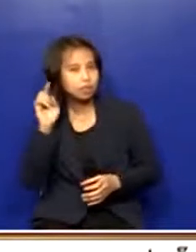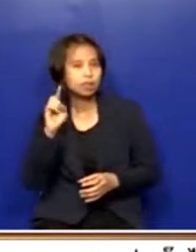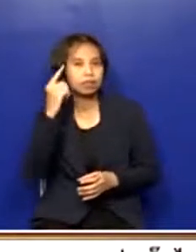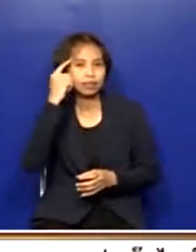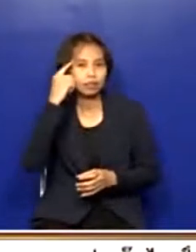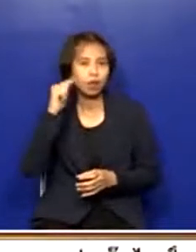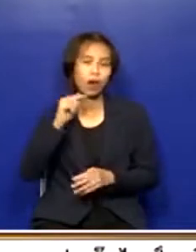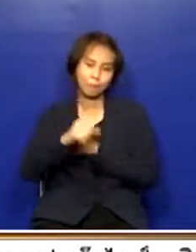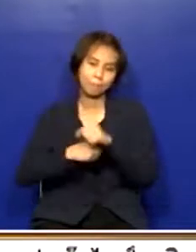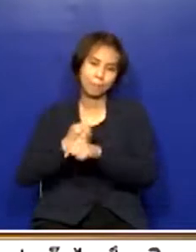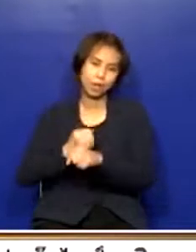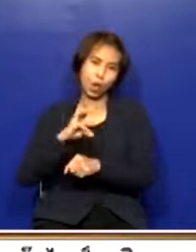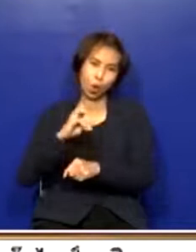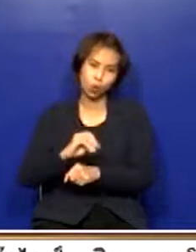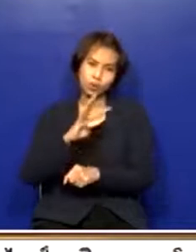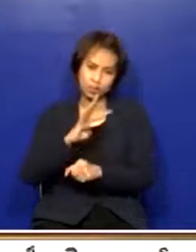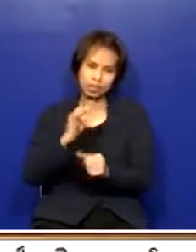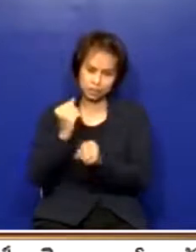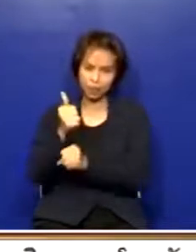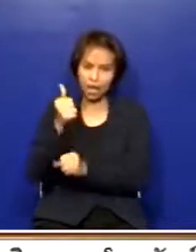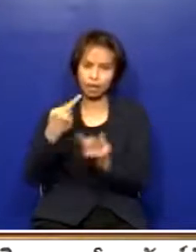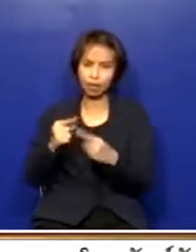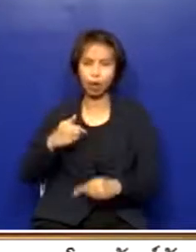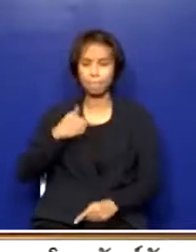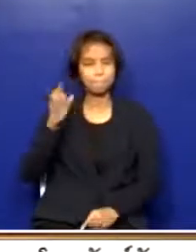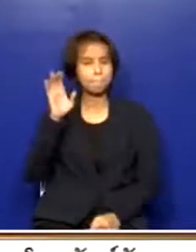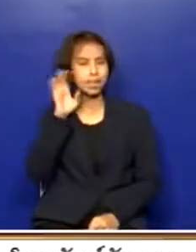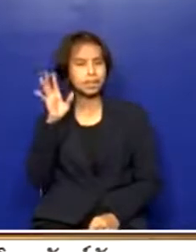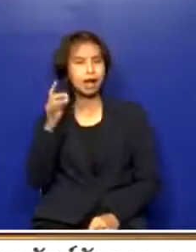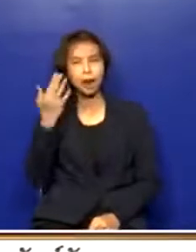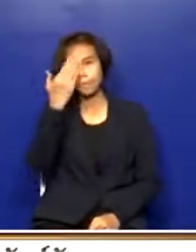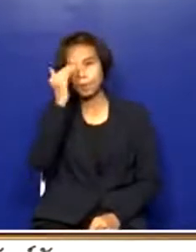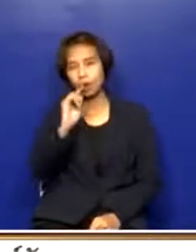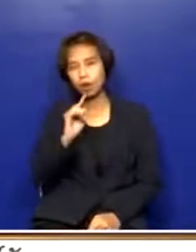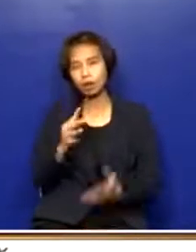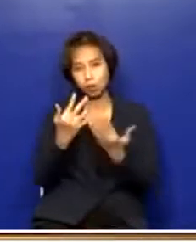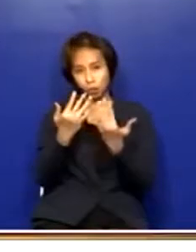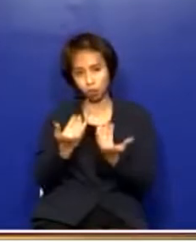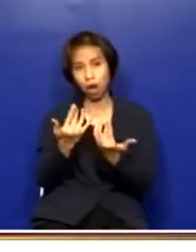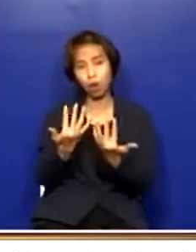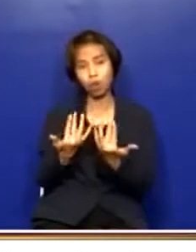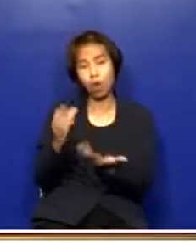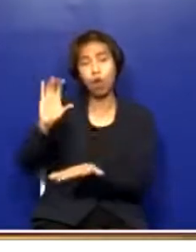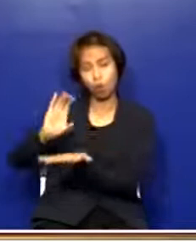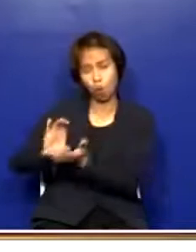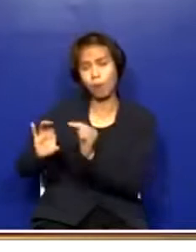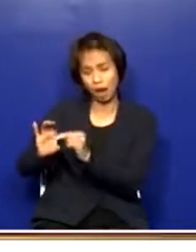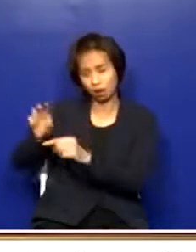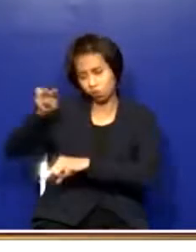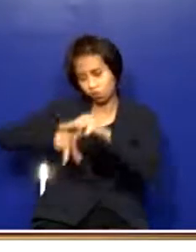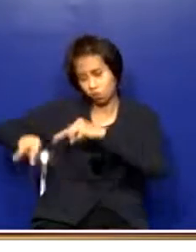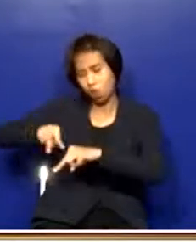นที่ประเทราึไม่จัดวาเชื่ว่า